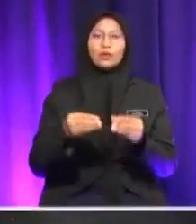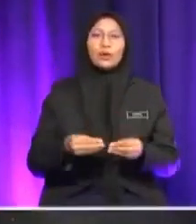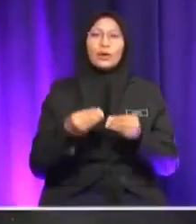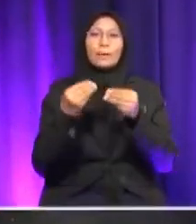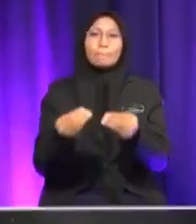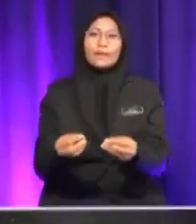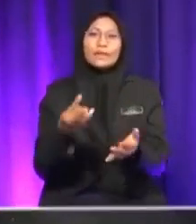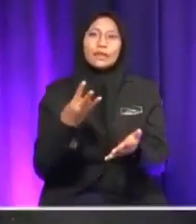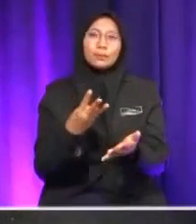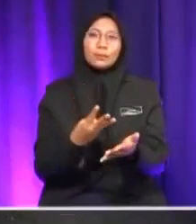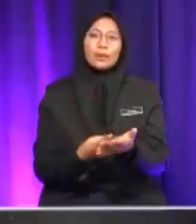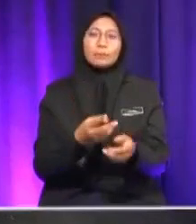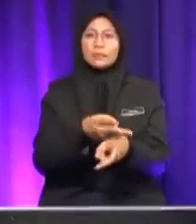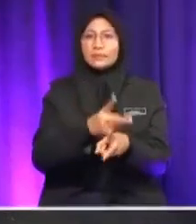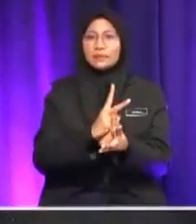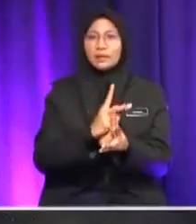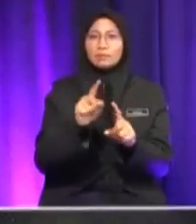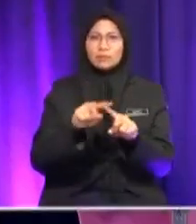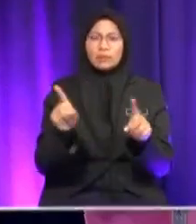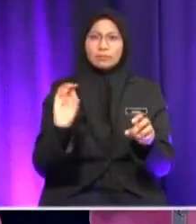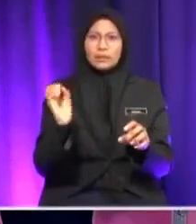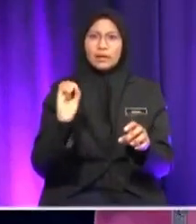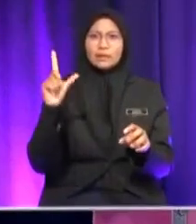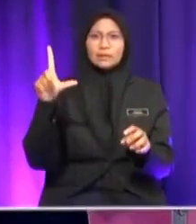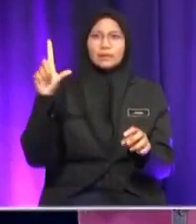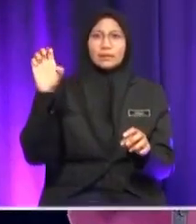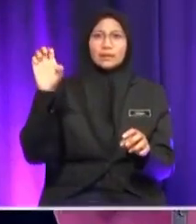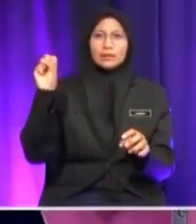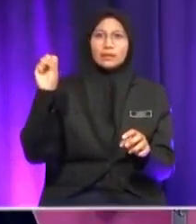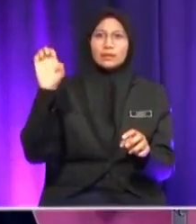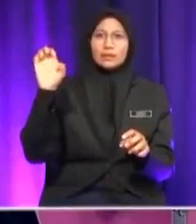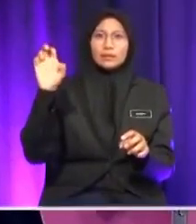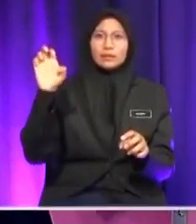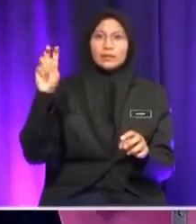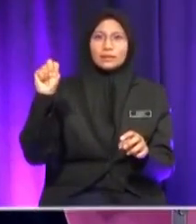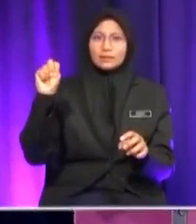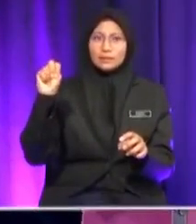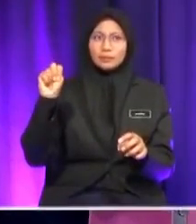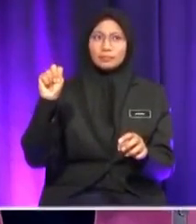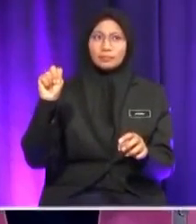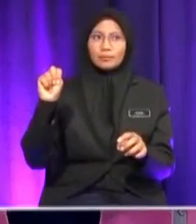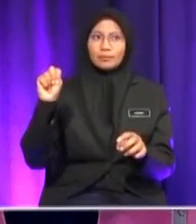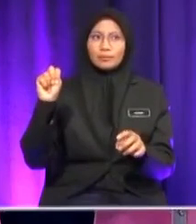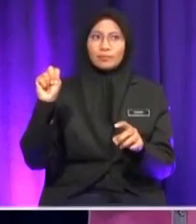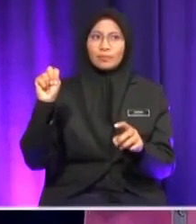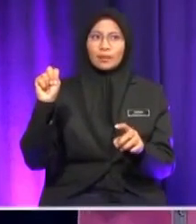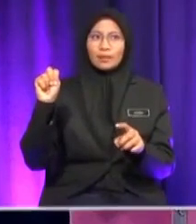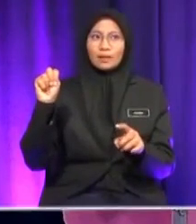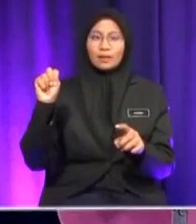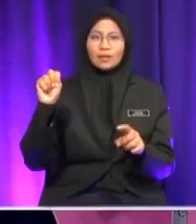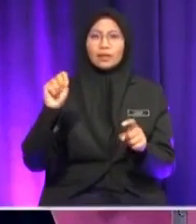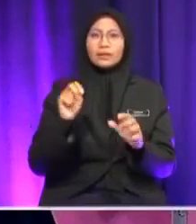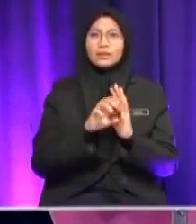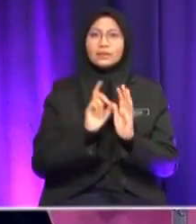tidak berlesen. Bahaya. Apabila kita hutang, kita tak mampu bayar, so kita akan cari alternatif dengan